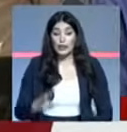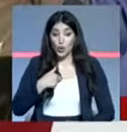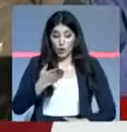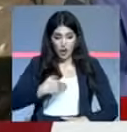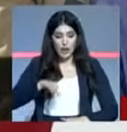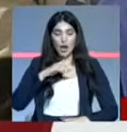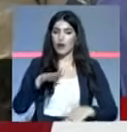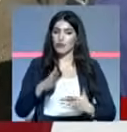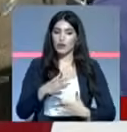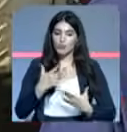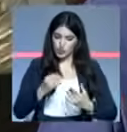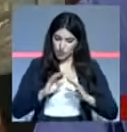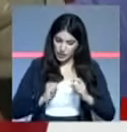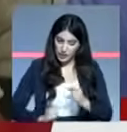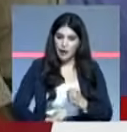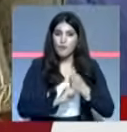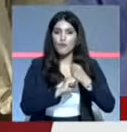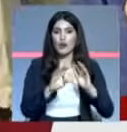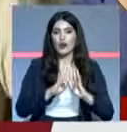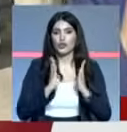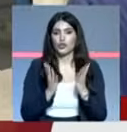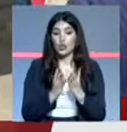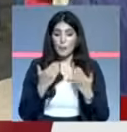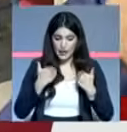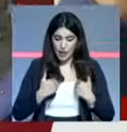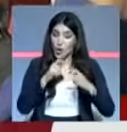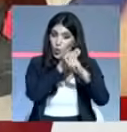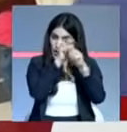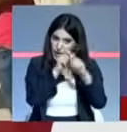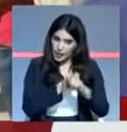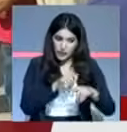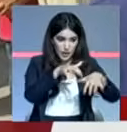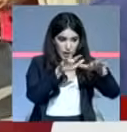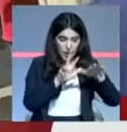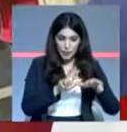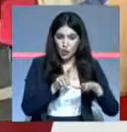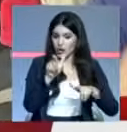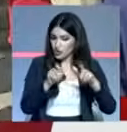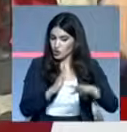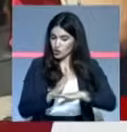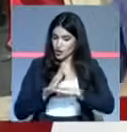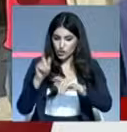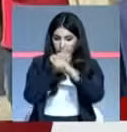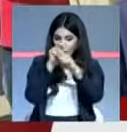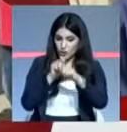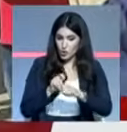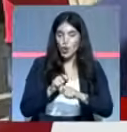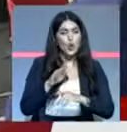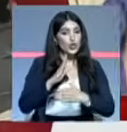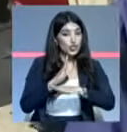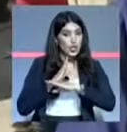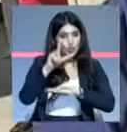متمسكون بإرادة الشعب، نحن نحترم مؤسسة الجيش وجيشنا جيش وطني،